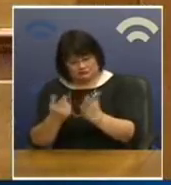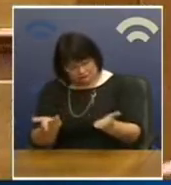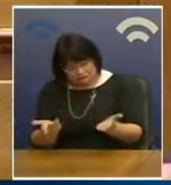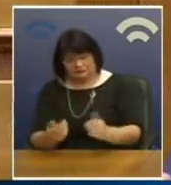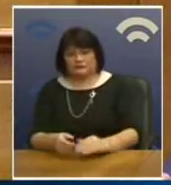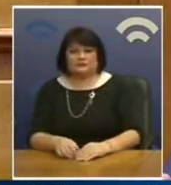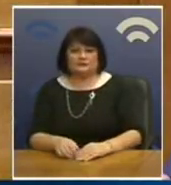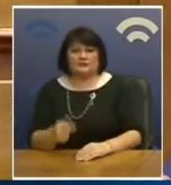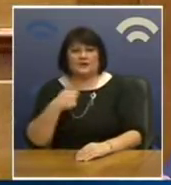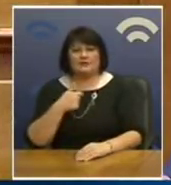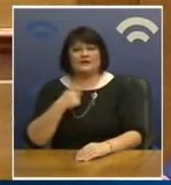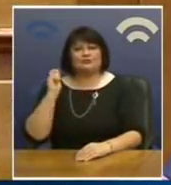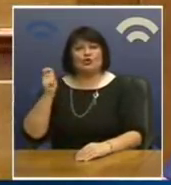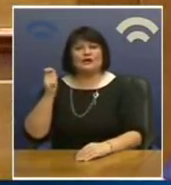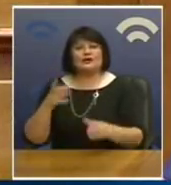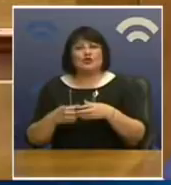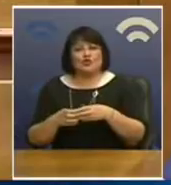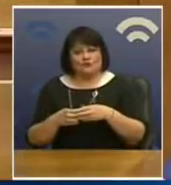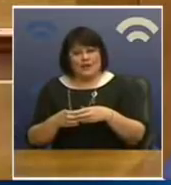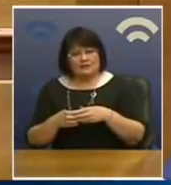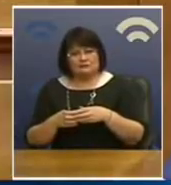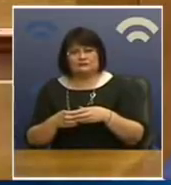πως είμαστε μια πολιτική δύναμη